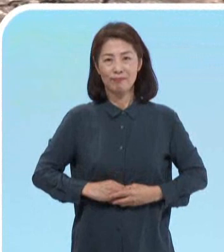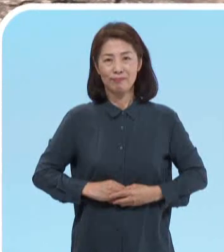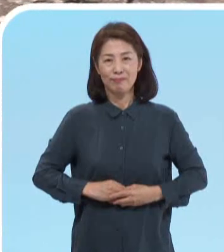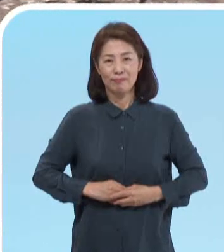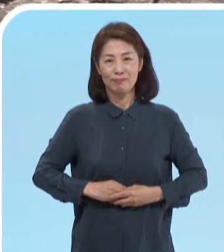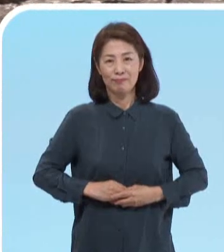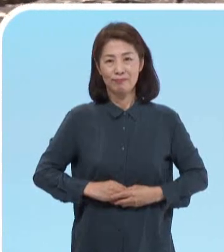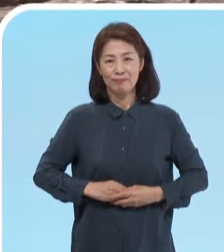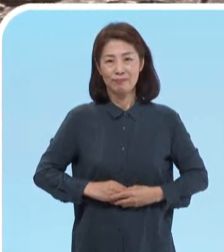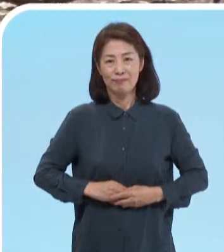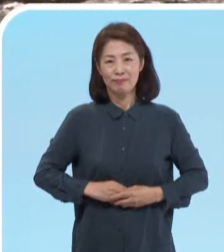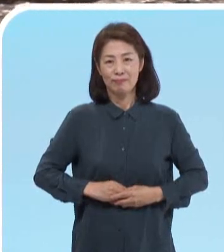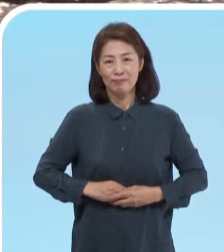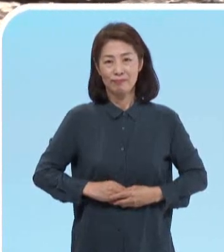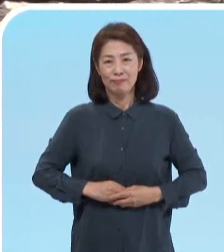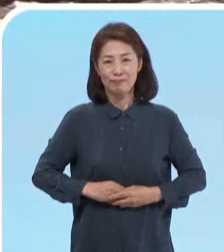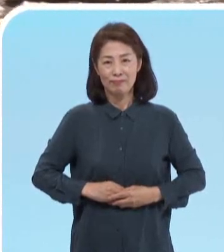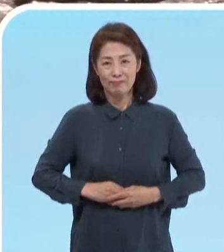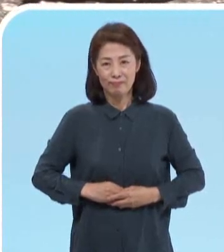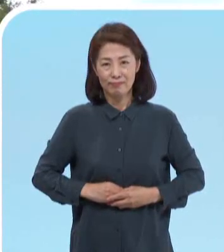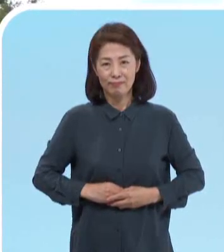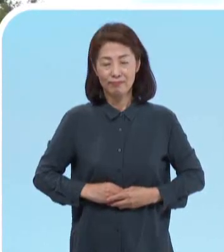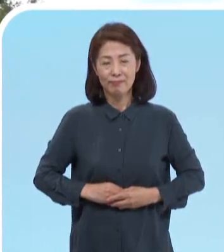春日の局なんです。